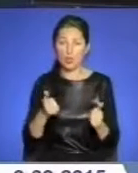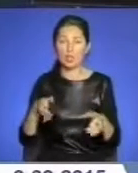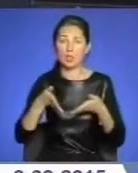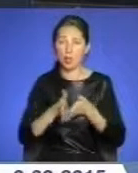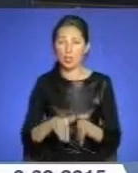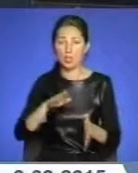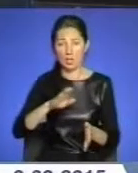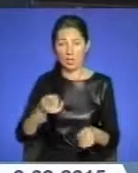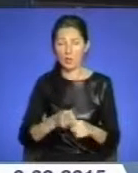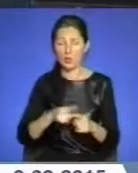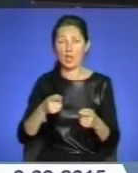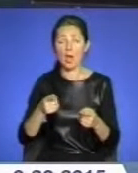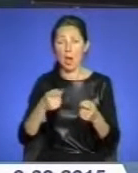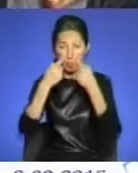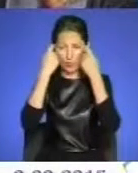управлінні юстиції в області.